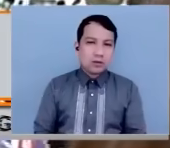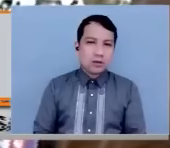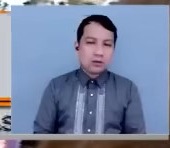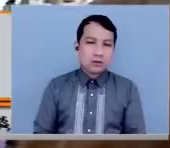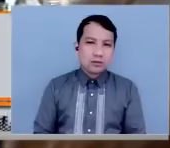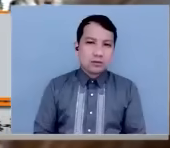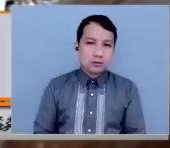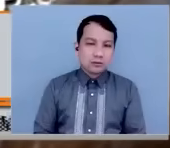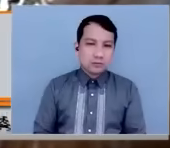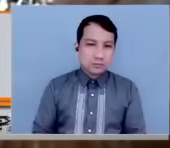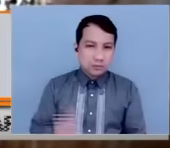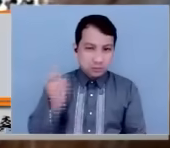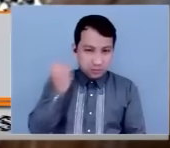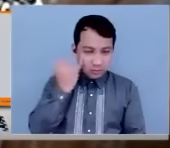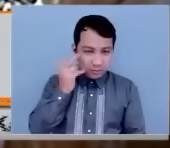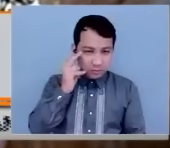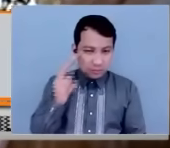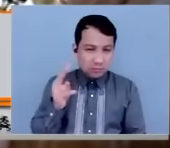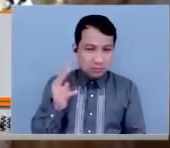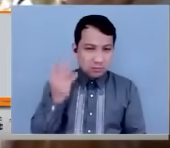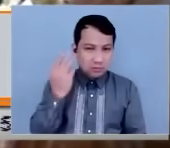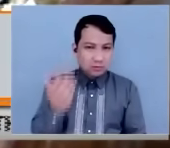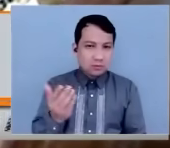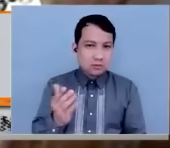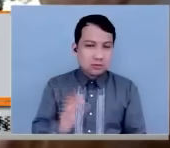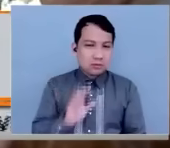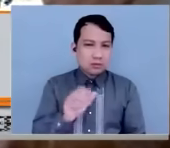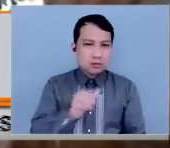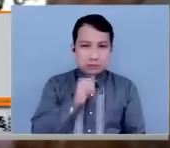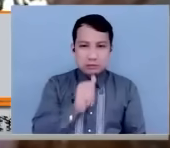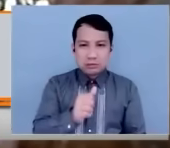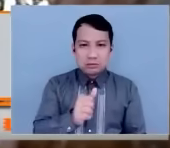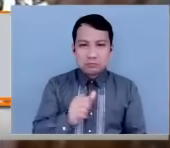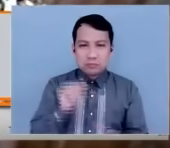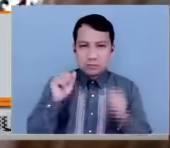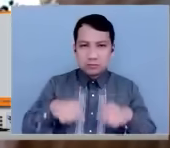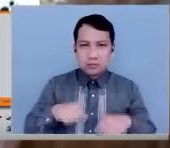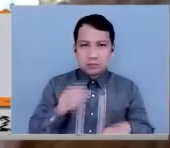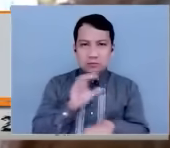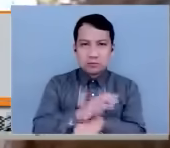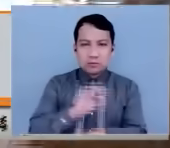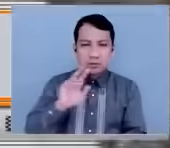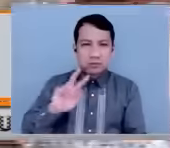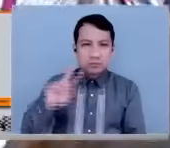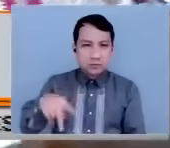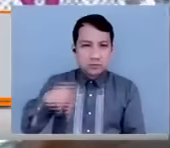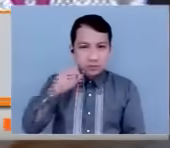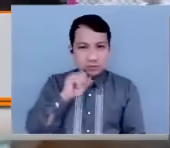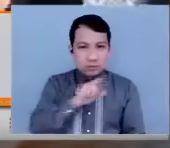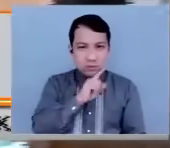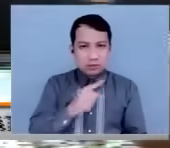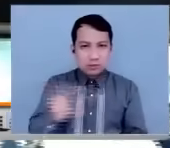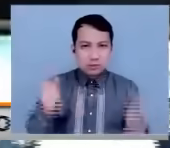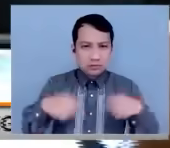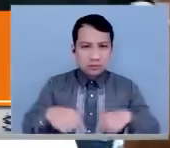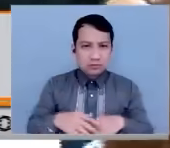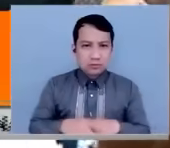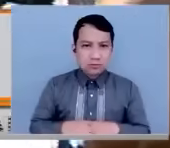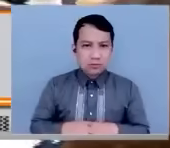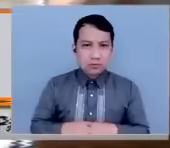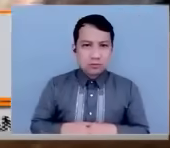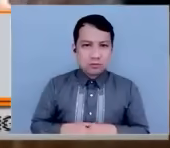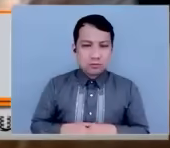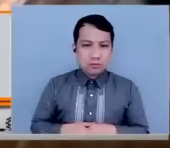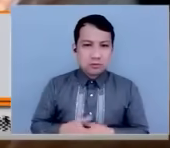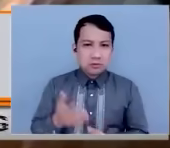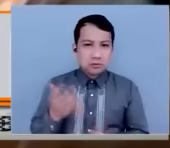Villanueva naman ang tatanungin hindi rin daw pwede pilitin ang bis kung ayaw niyang pumunta i see some